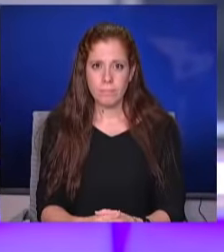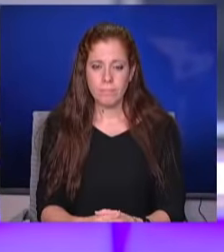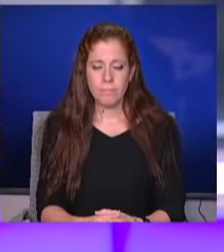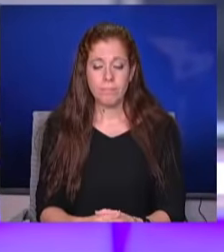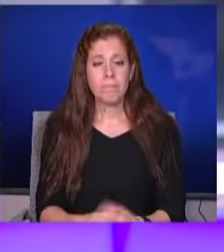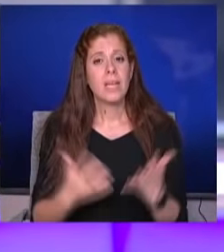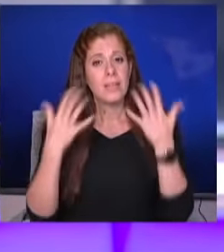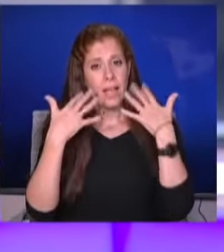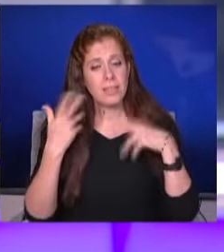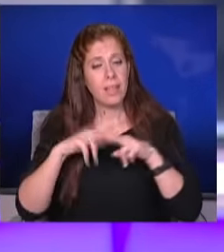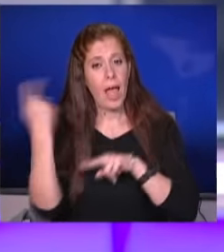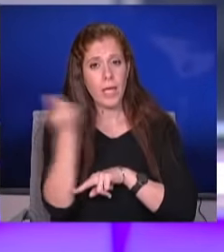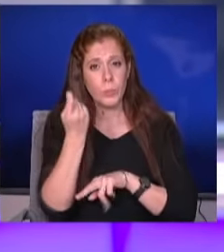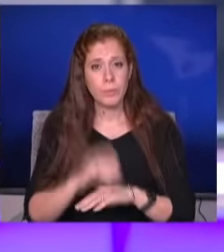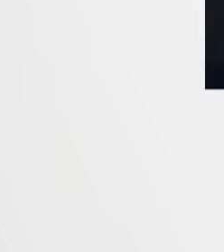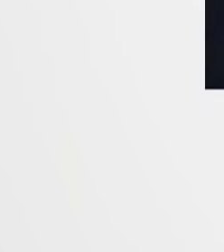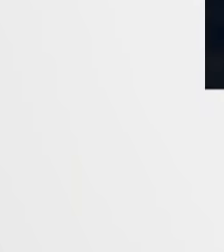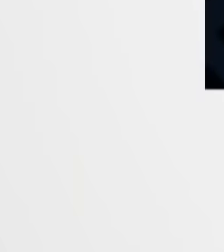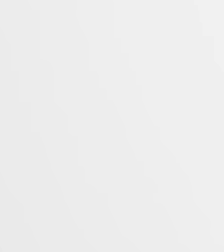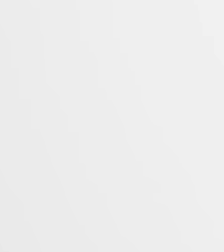תחזית מיד אחרי החסות.